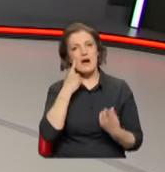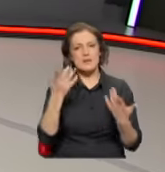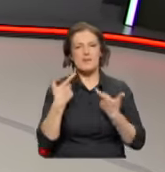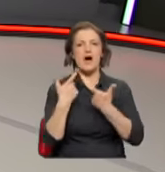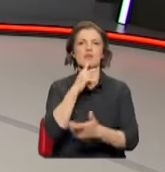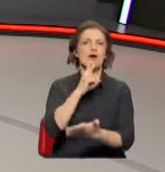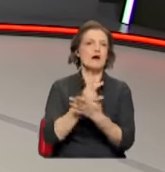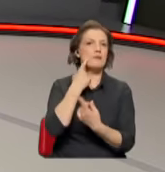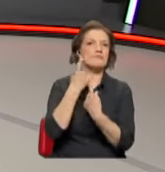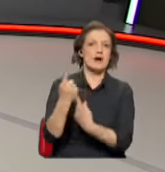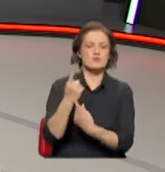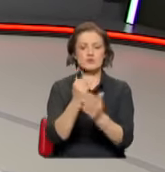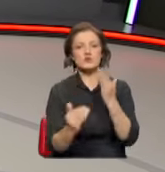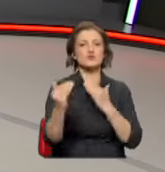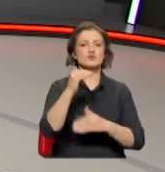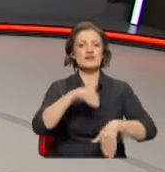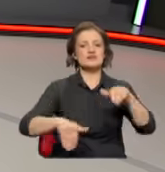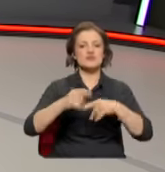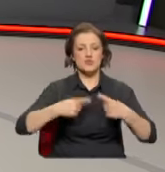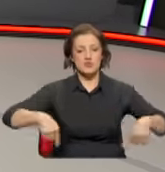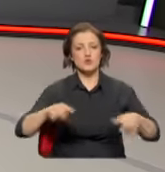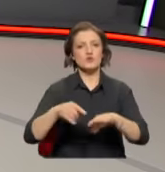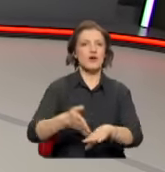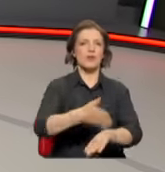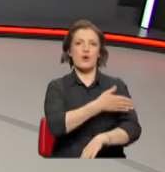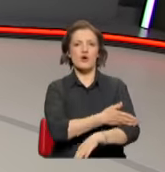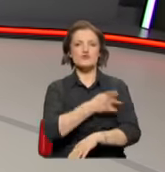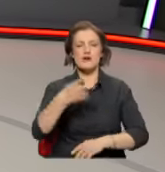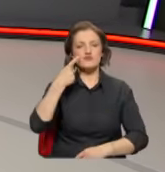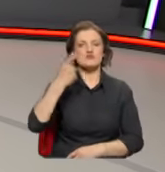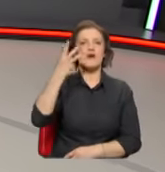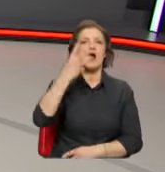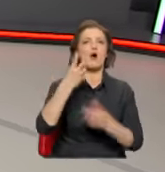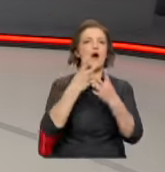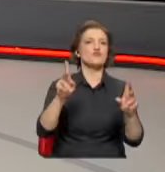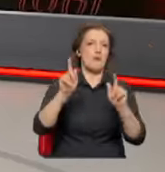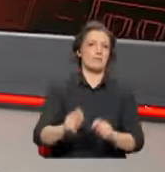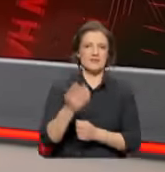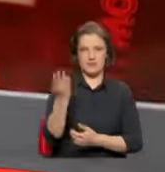Hatay kararına Yüksek Seçim Kurulu'ndan önce Erdoğan açıkladı.